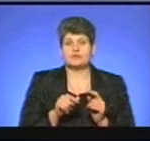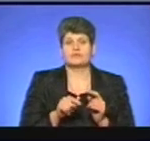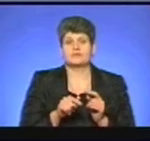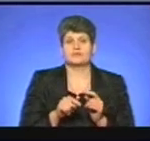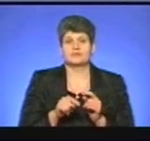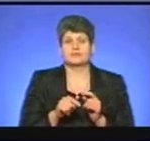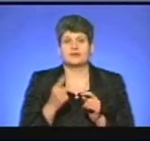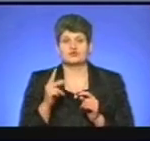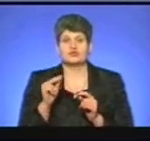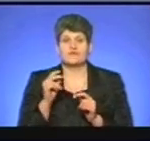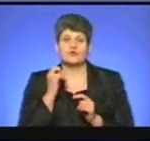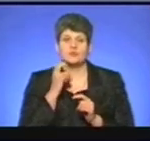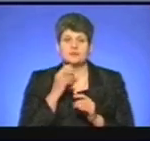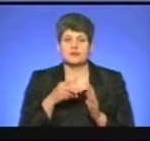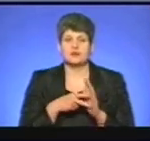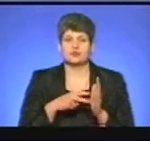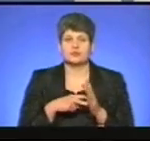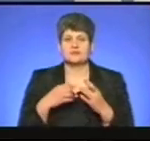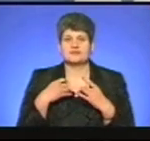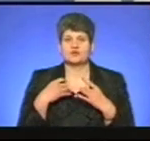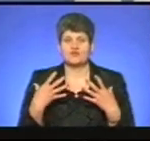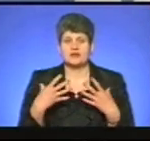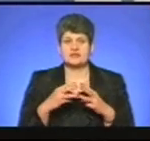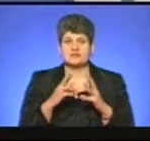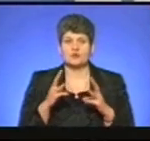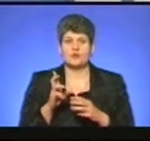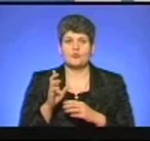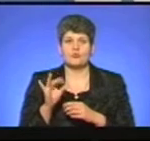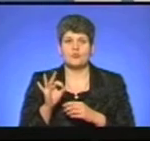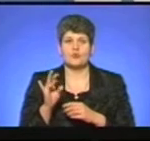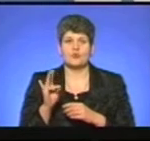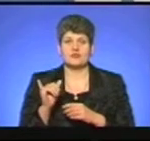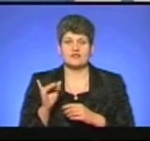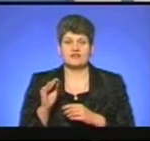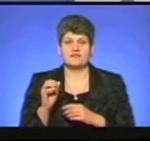обід плануємо святкування